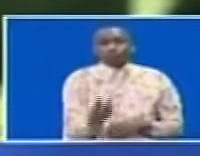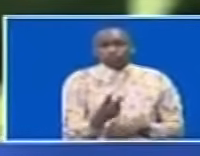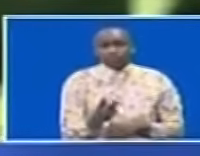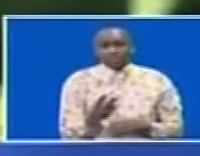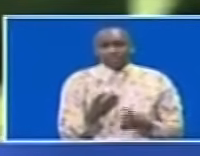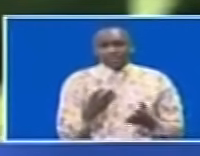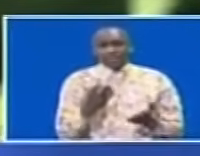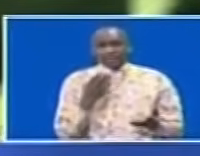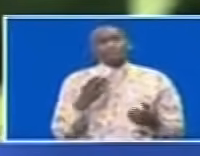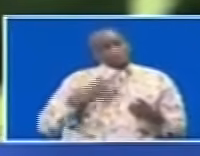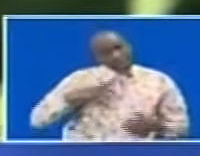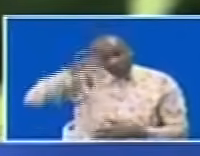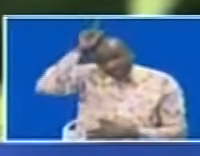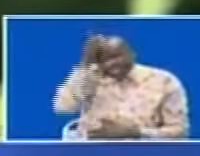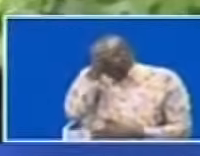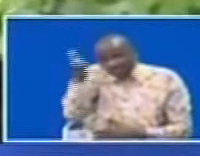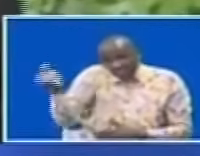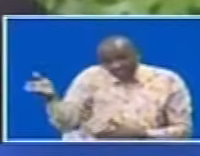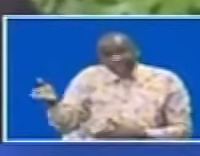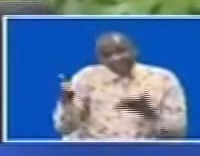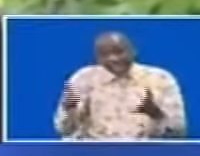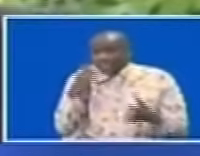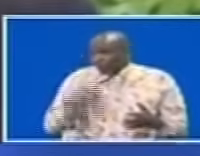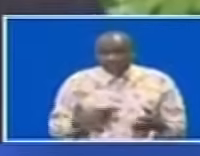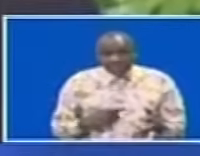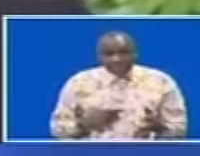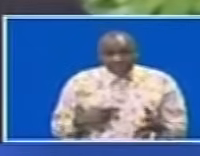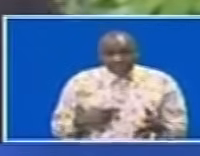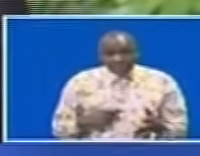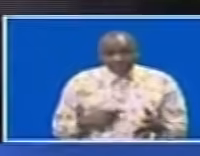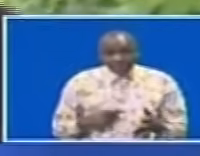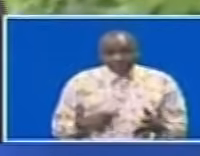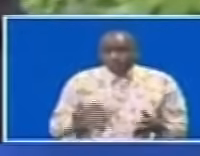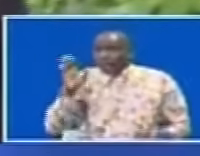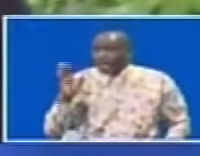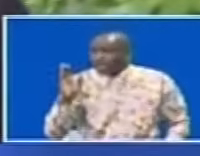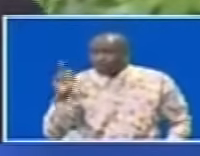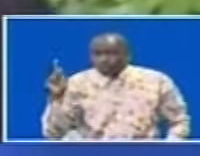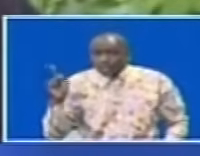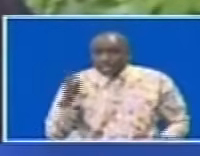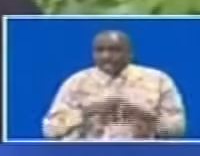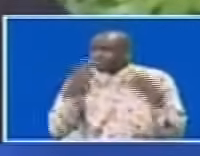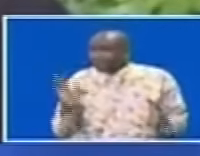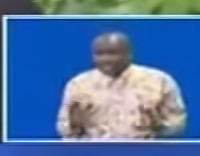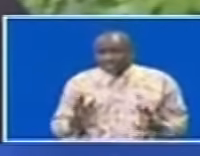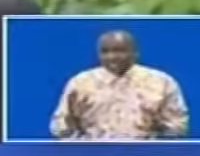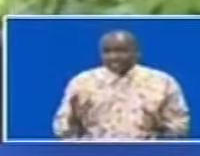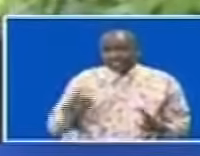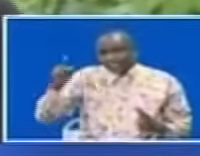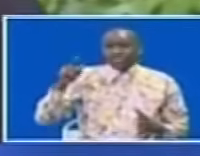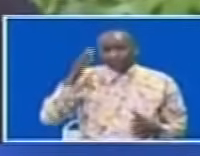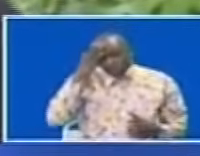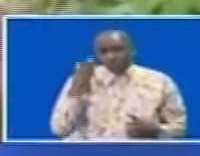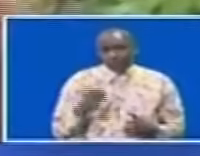Kuna wanakijiji wengine walikuwa wananifanya sijia maneno huko ndani. Ni kama wananijuna